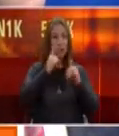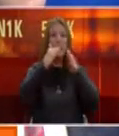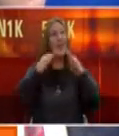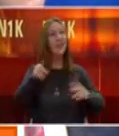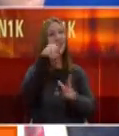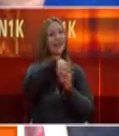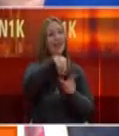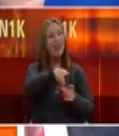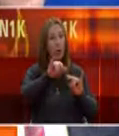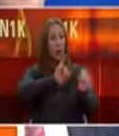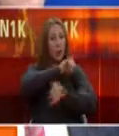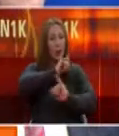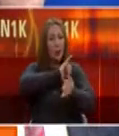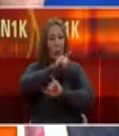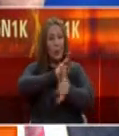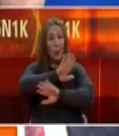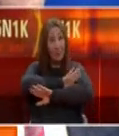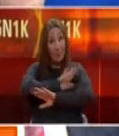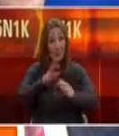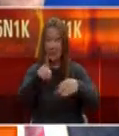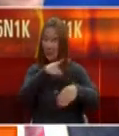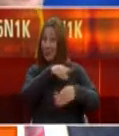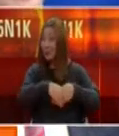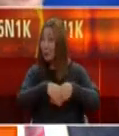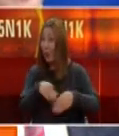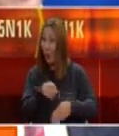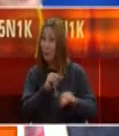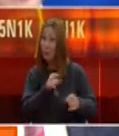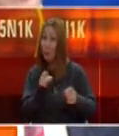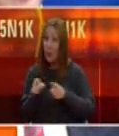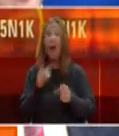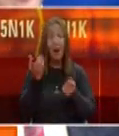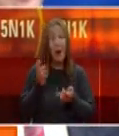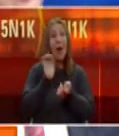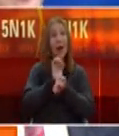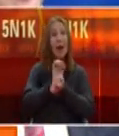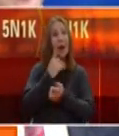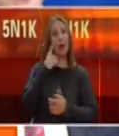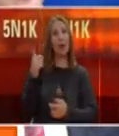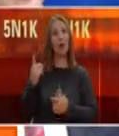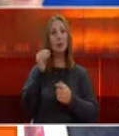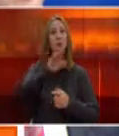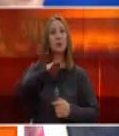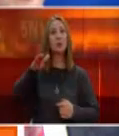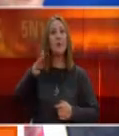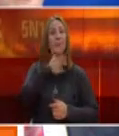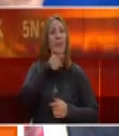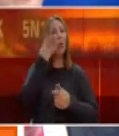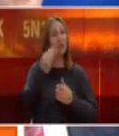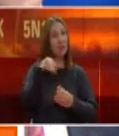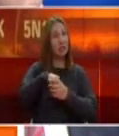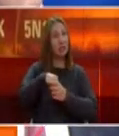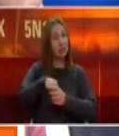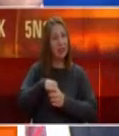Oyuncakhanemizde oyuncaklarla evet. Oynatıyoruz hatta tanıştırıyoruz onları. Ve ailelere yönelik de çocuklarımızın bilinçli olması için